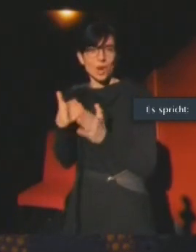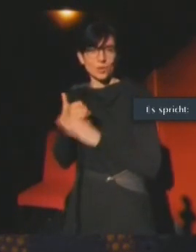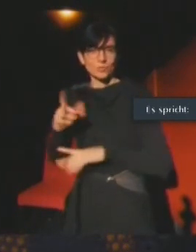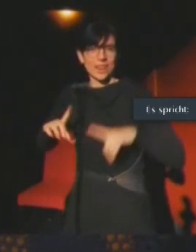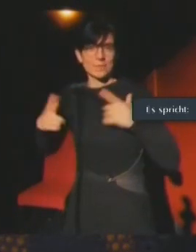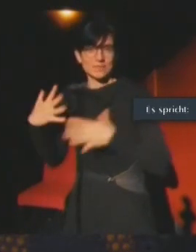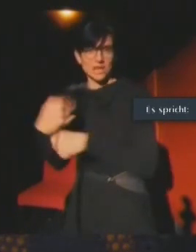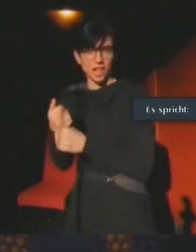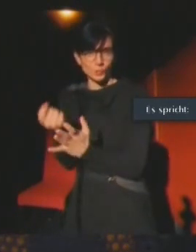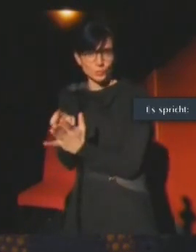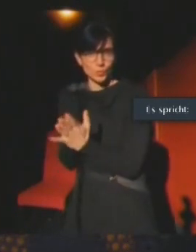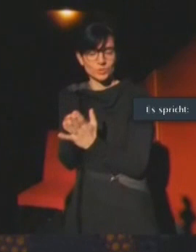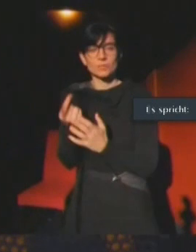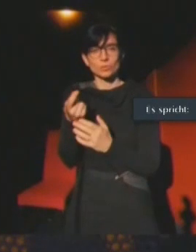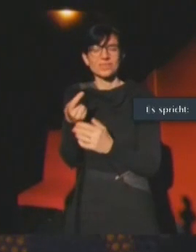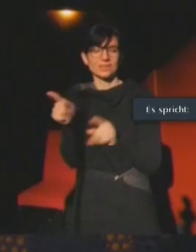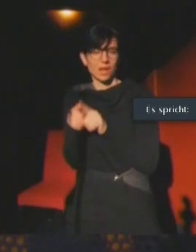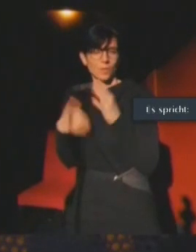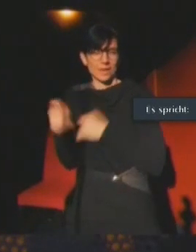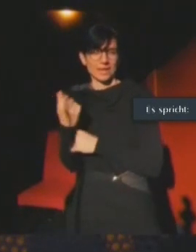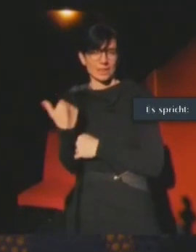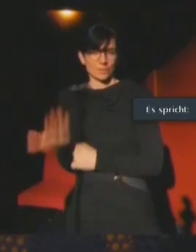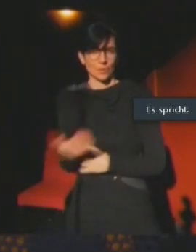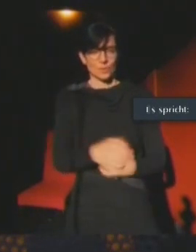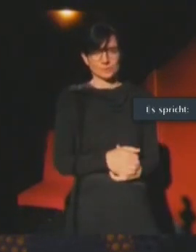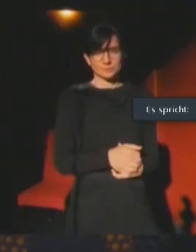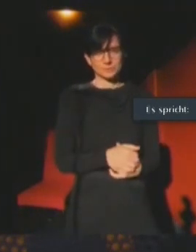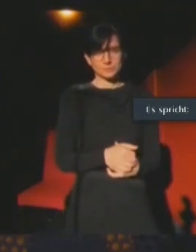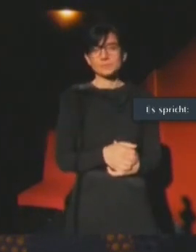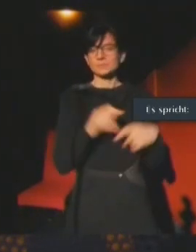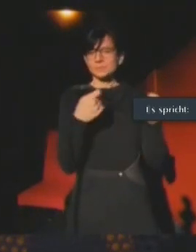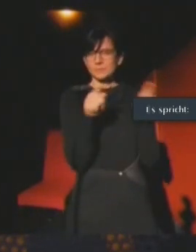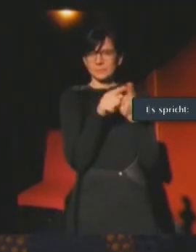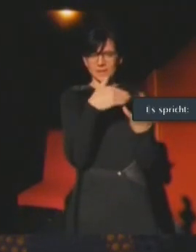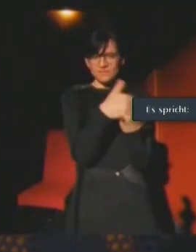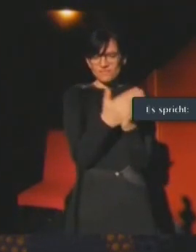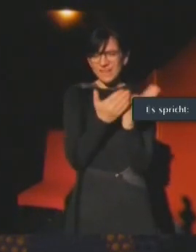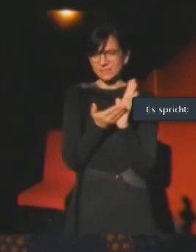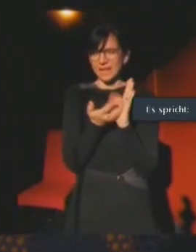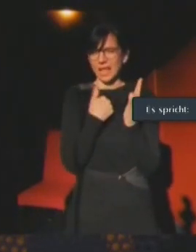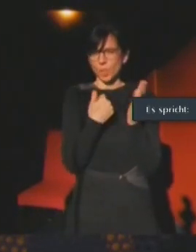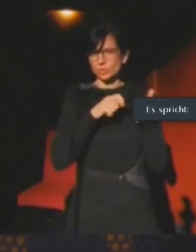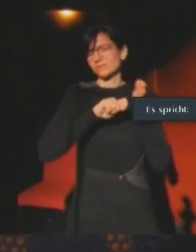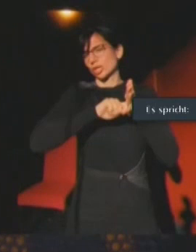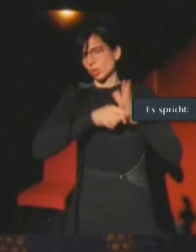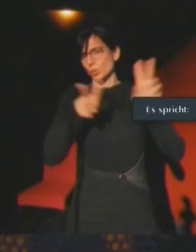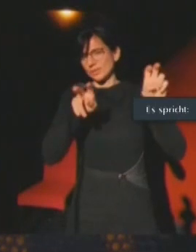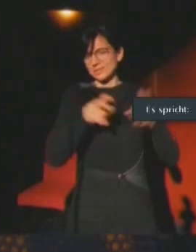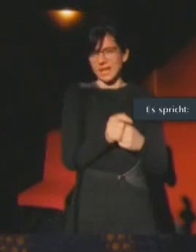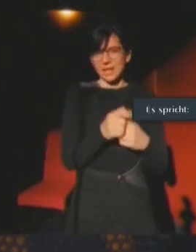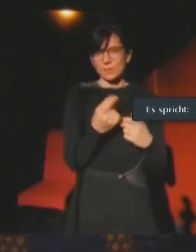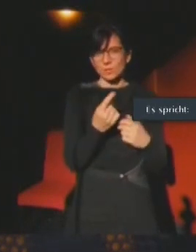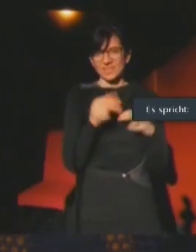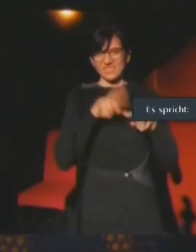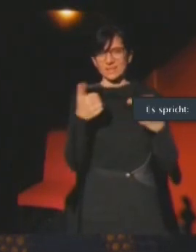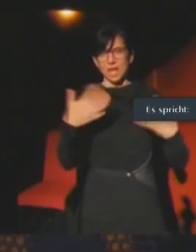der Performance der letzten Programmperiode, und gibt auch einen Verteilungsfaktor, der interessant ist. Je peripherer